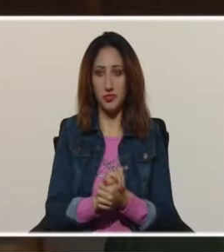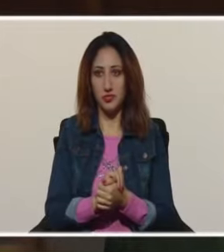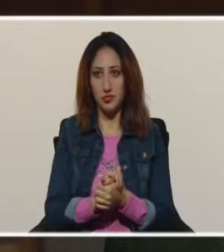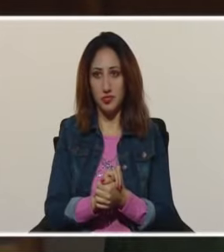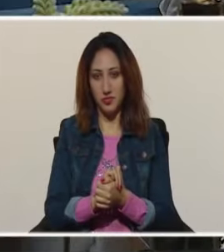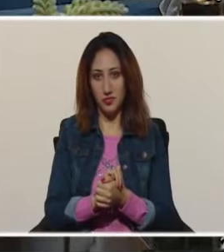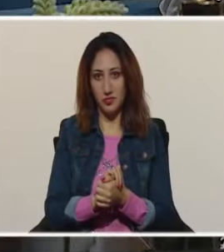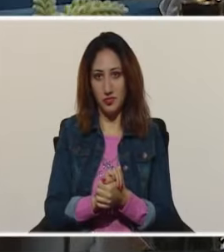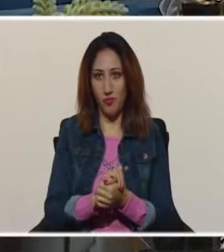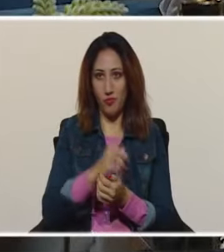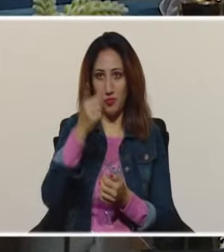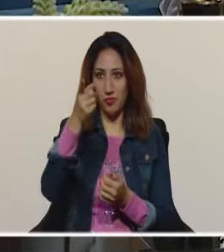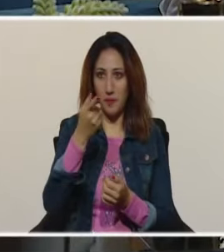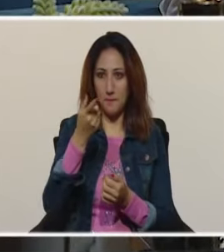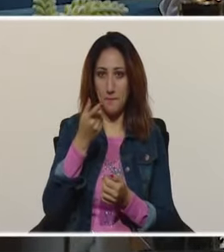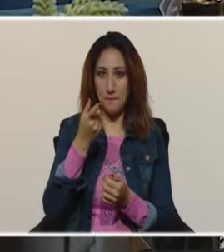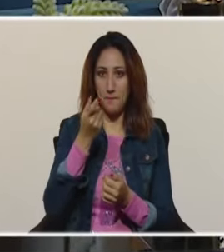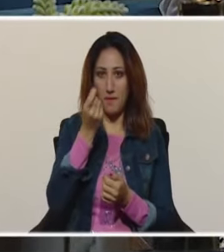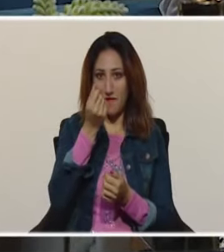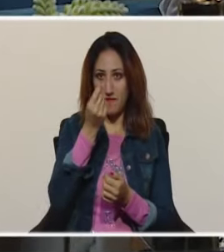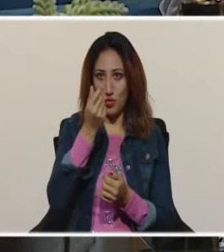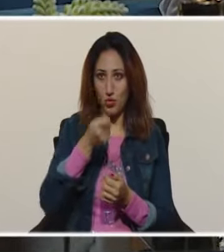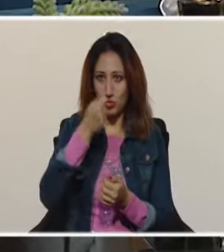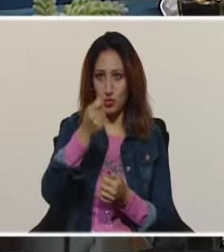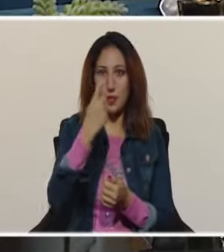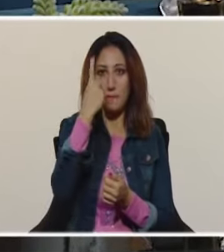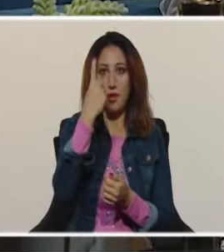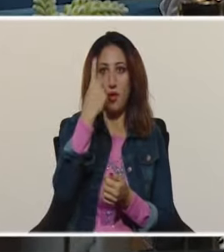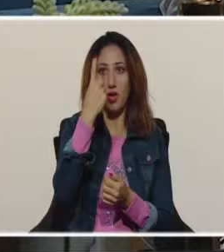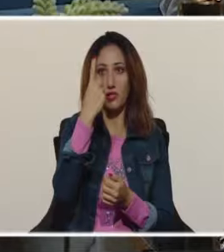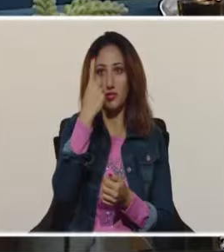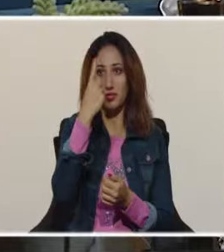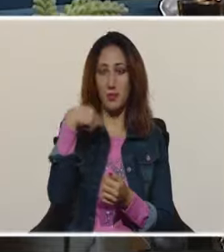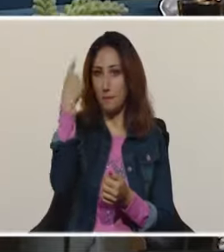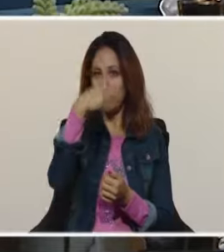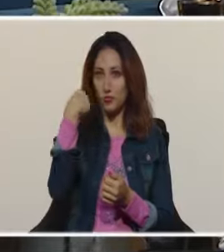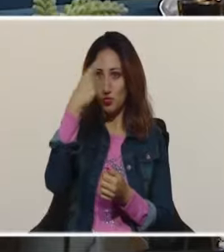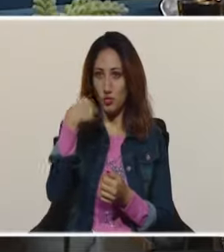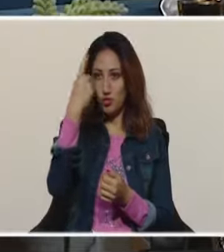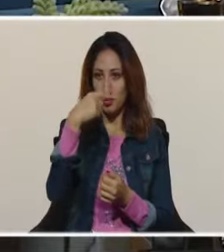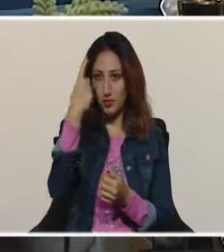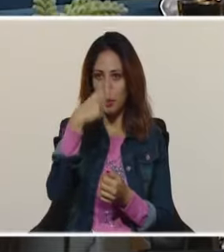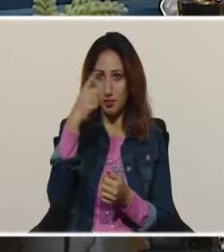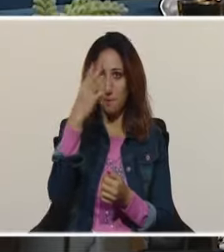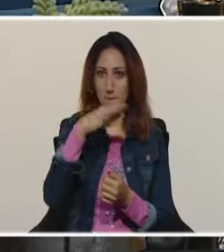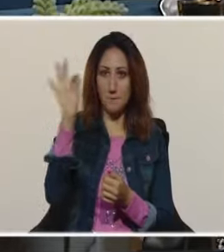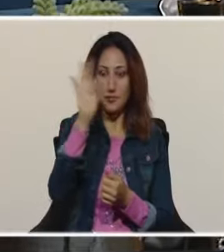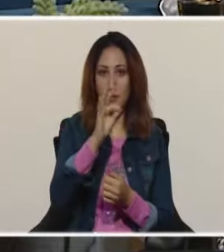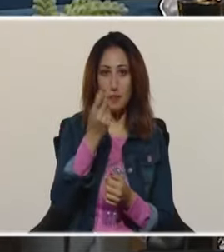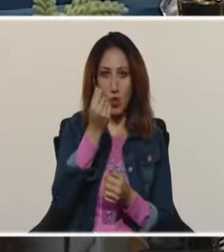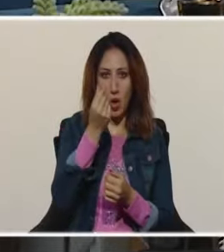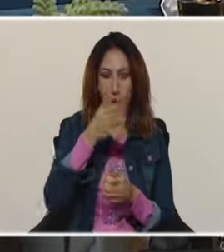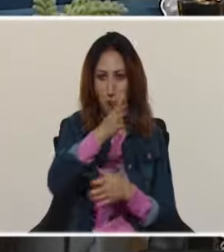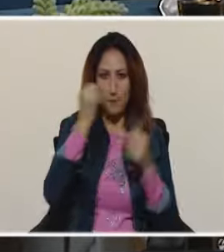واحده ولا مرتين لما تيجي تخشوا كورسات بقى وكده؟ لا بنحاسب مره واحده. لا مره واحده. ازاي بقى؟ احنا اصلا كنا بنروح كورس بنقضيها كورسات، يعني بنروح